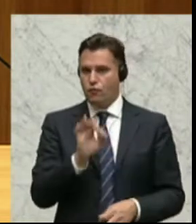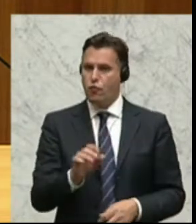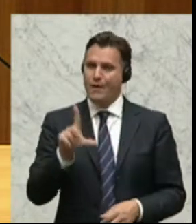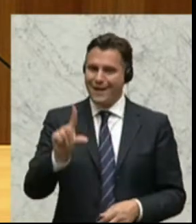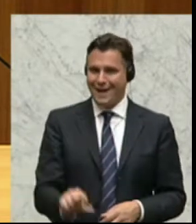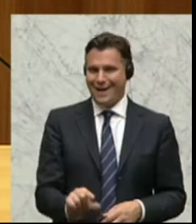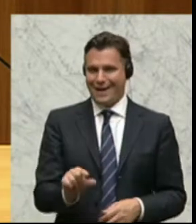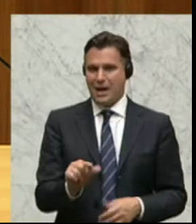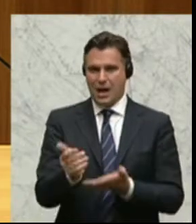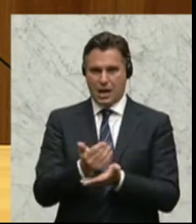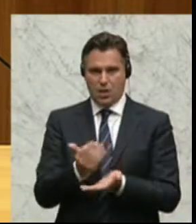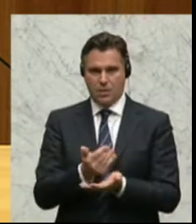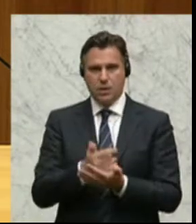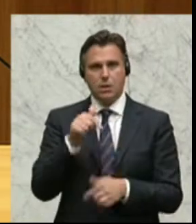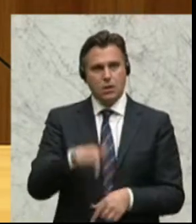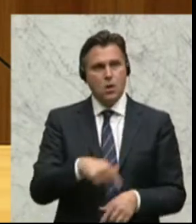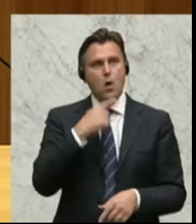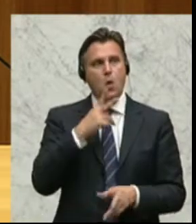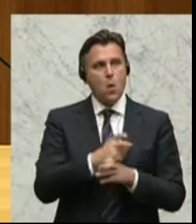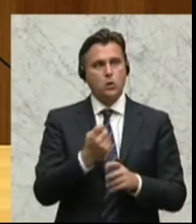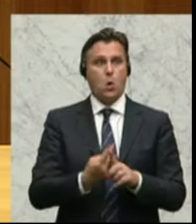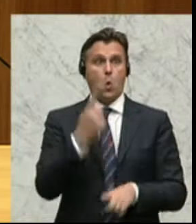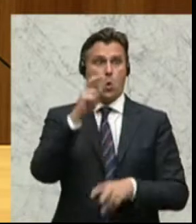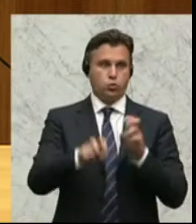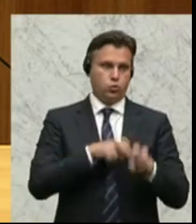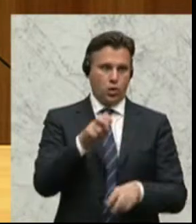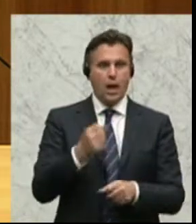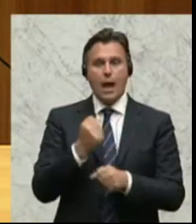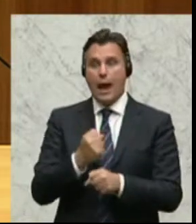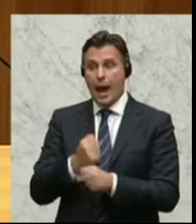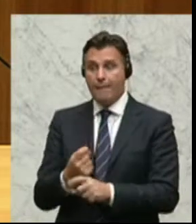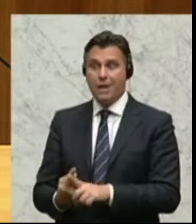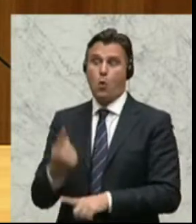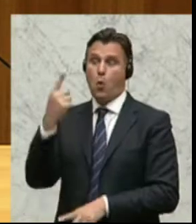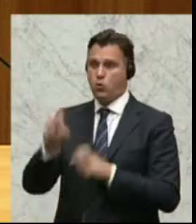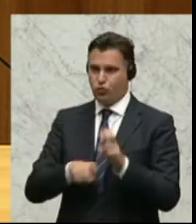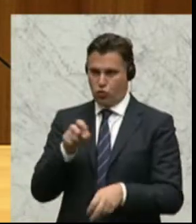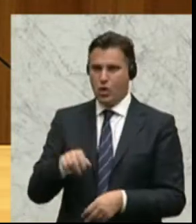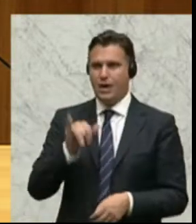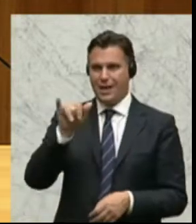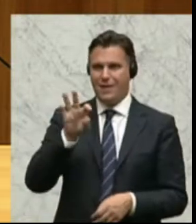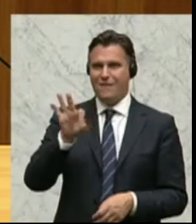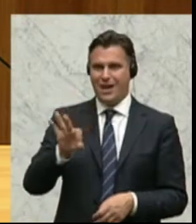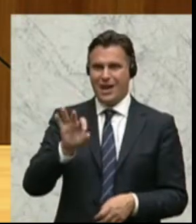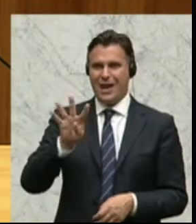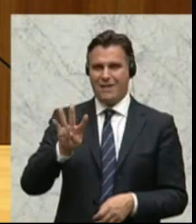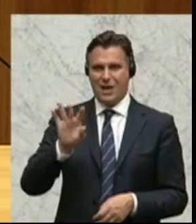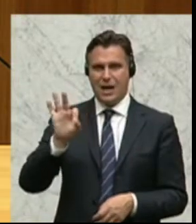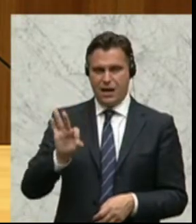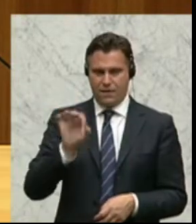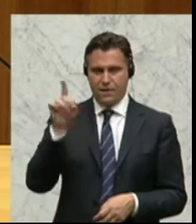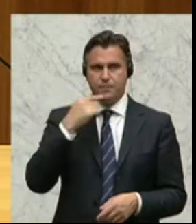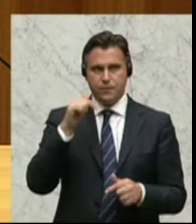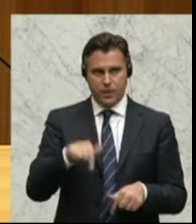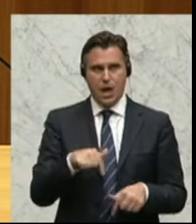Österreich hat eine ziemlich hohe Steuerbelastung und besteuert Arbeit besonders hoch, sagt der IWF. Der Anteil des Faktors Arbeit am gesamten Steueraufkommen ist